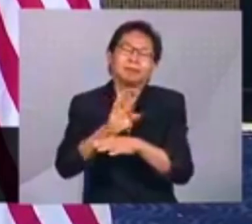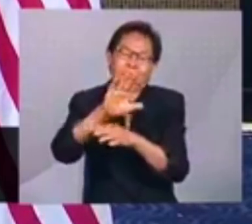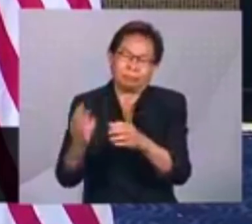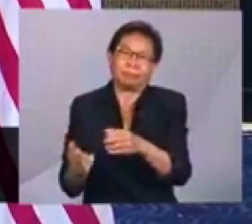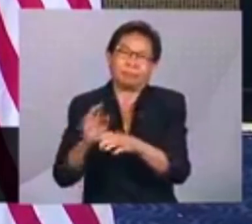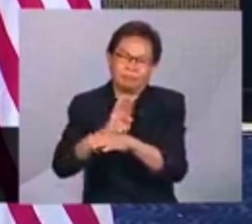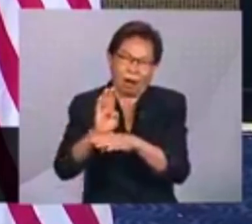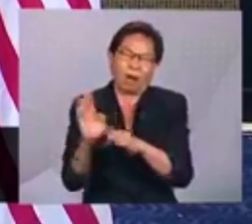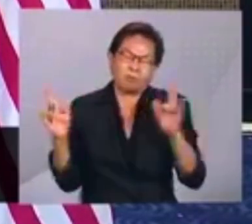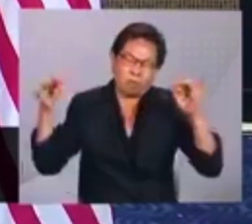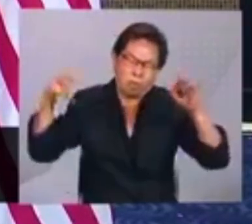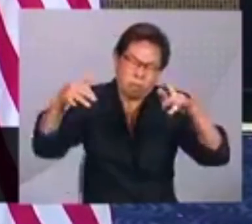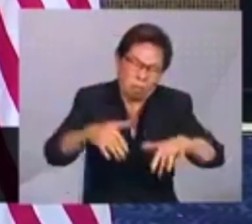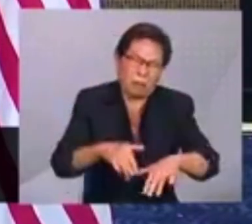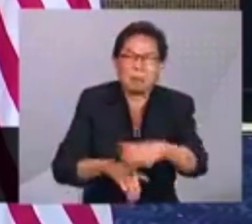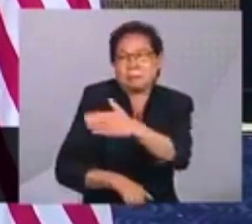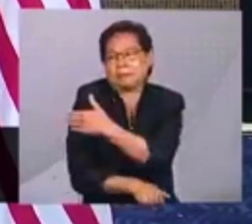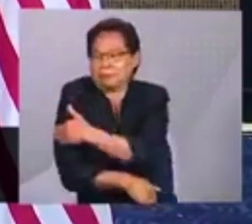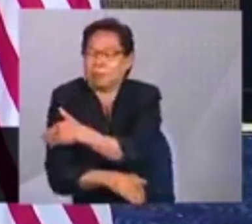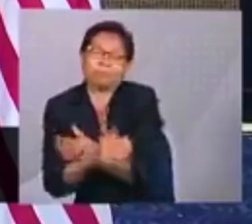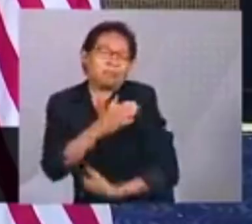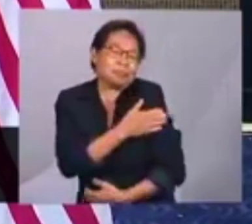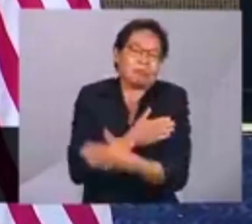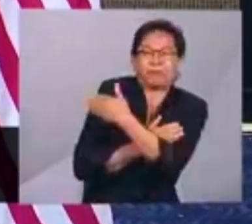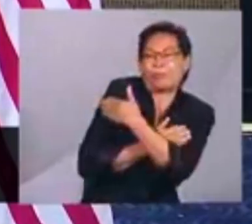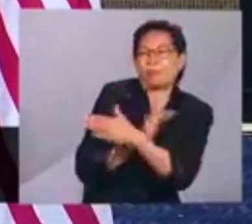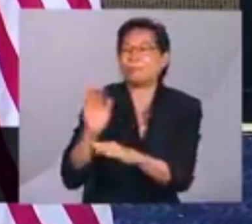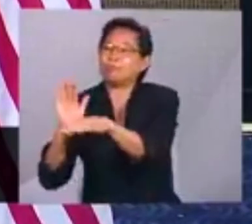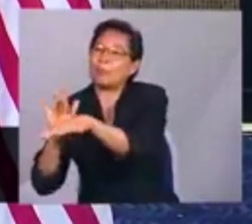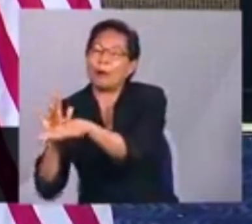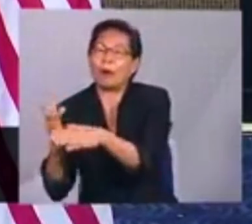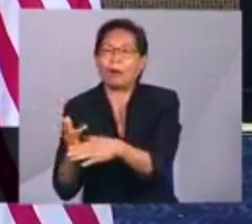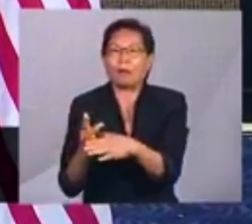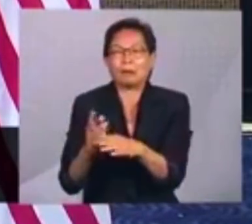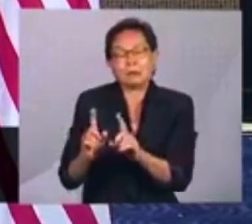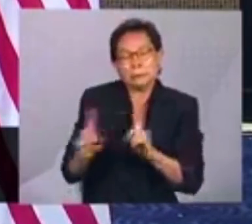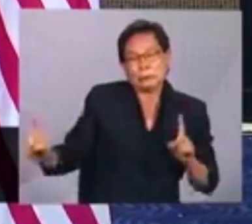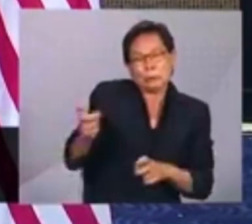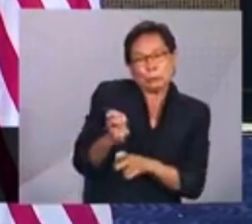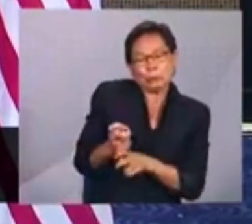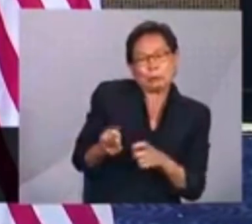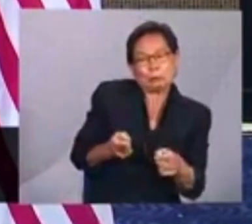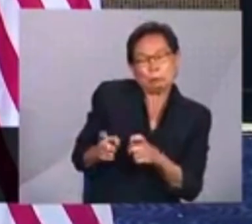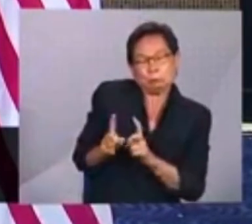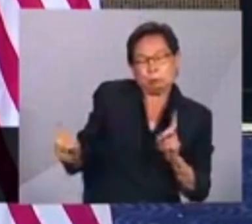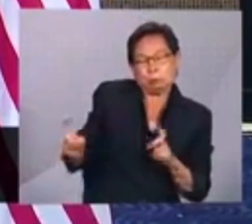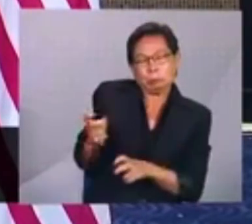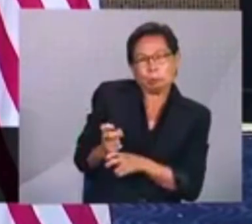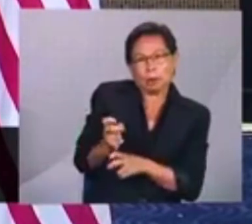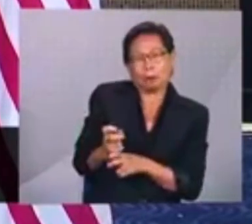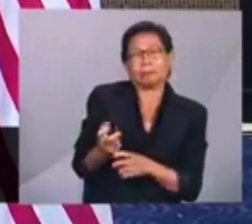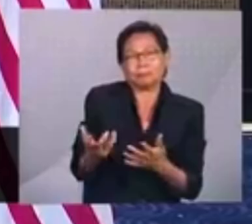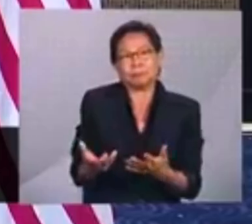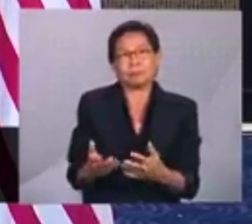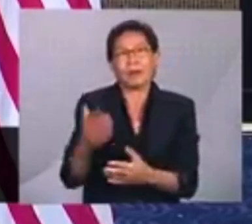dan sentuhan badan dimana penjarakan sosial suka dikawal antaranya